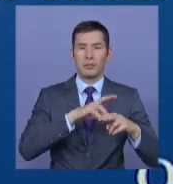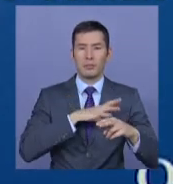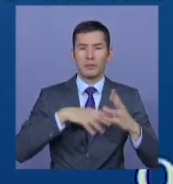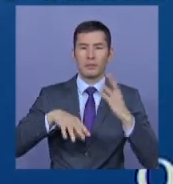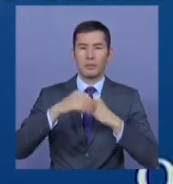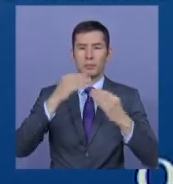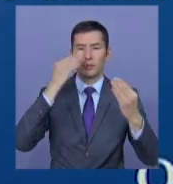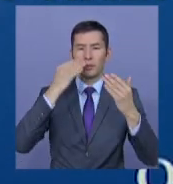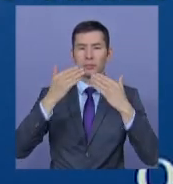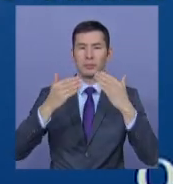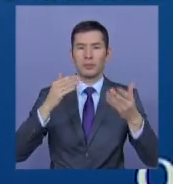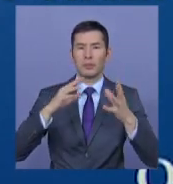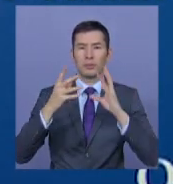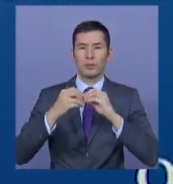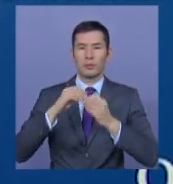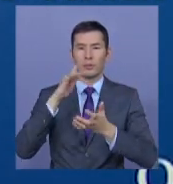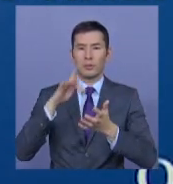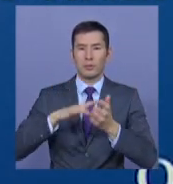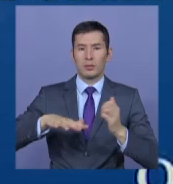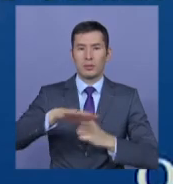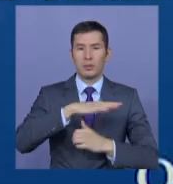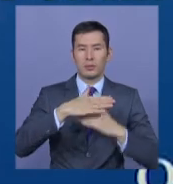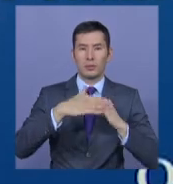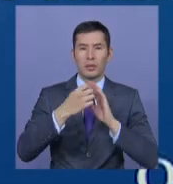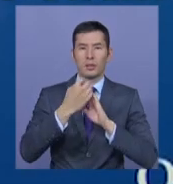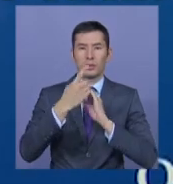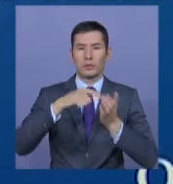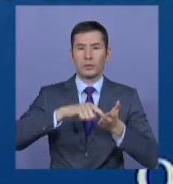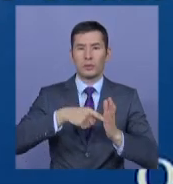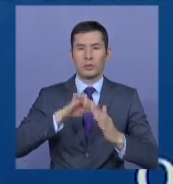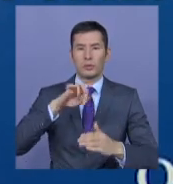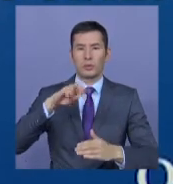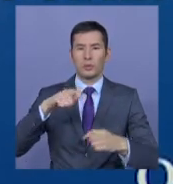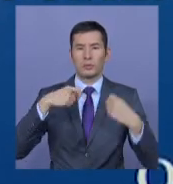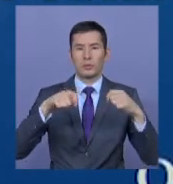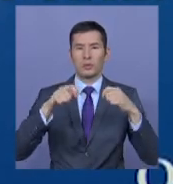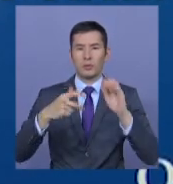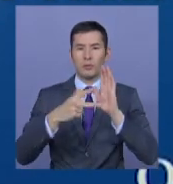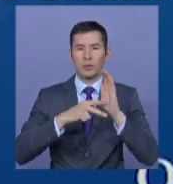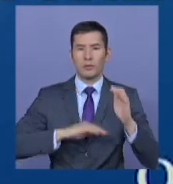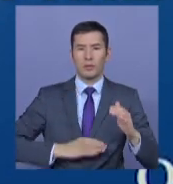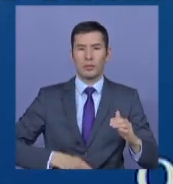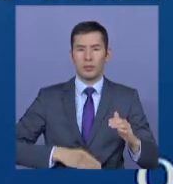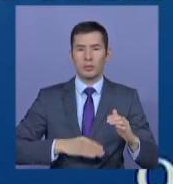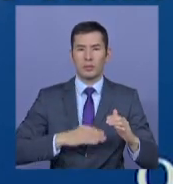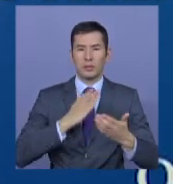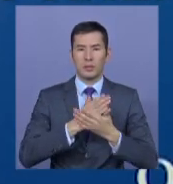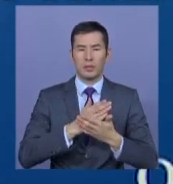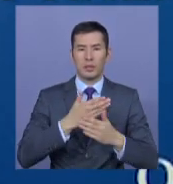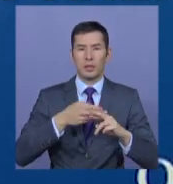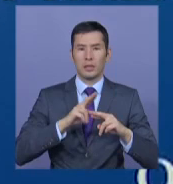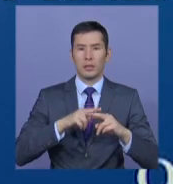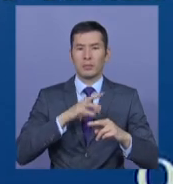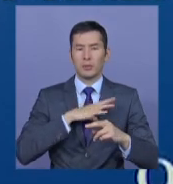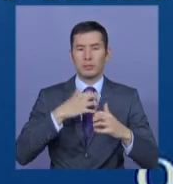жасадық. Қазіргі уақытта шаһардың әртүрлі бөлігіндегі 11 нүктеде көмір сатумен айналысатын 8 компания анықтадық. Жеткізуді есепке